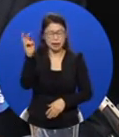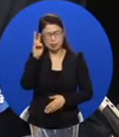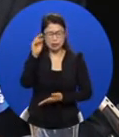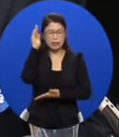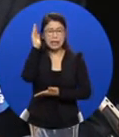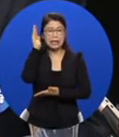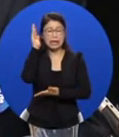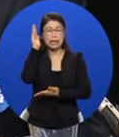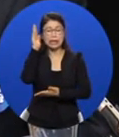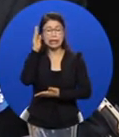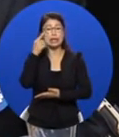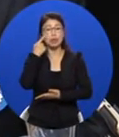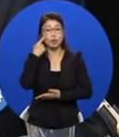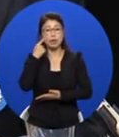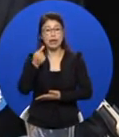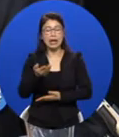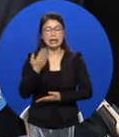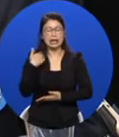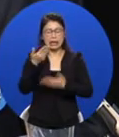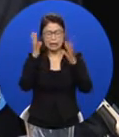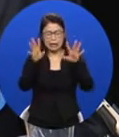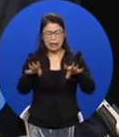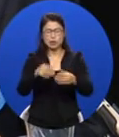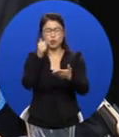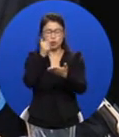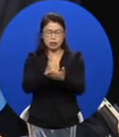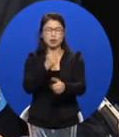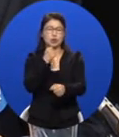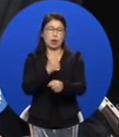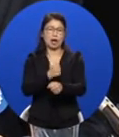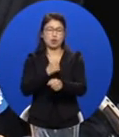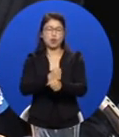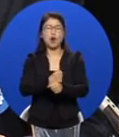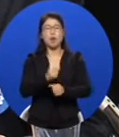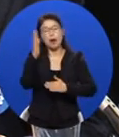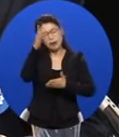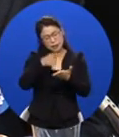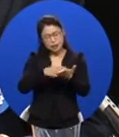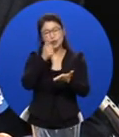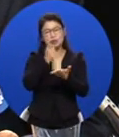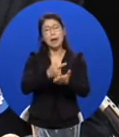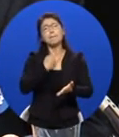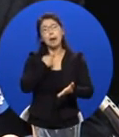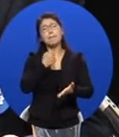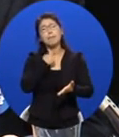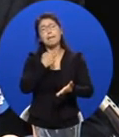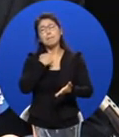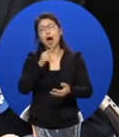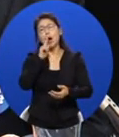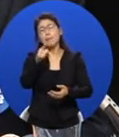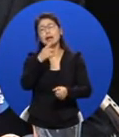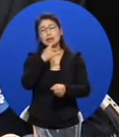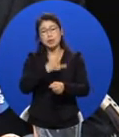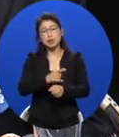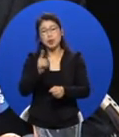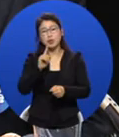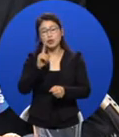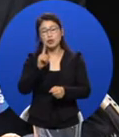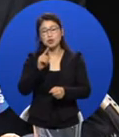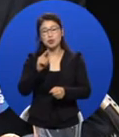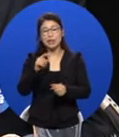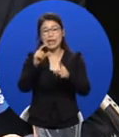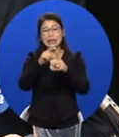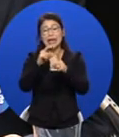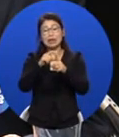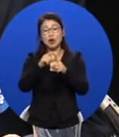보니까 뭐 얘는 학장도 하고 대학원장도 하고 학생처장도 하고 하다 보니까 리듬 맞추다 보니까